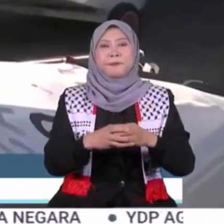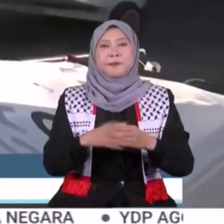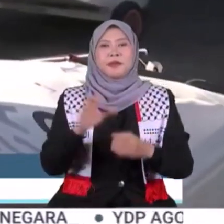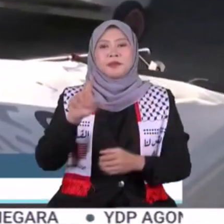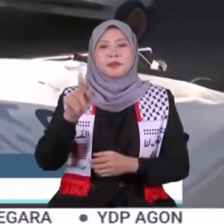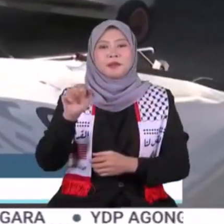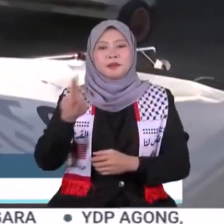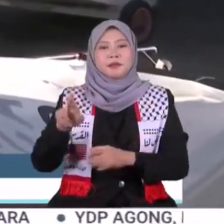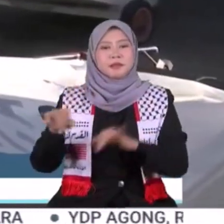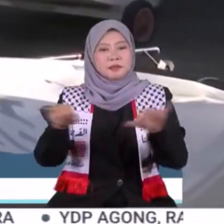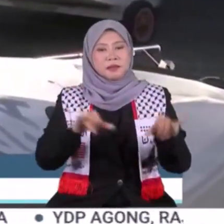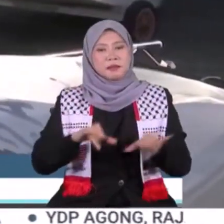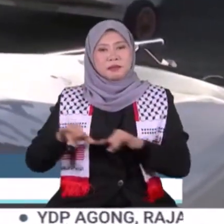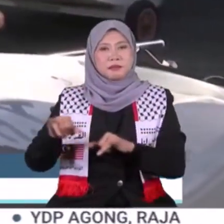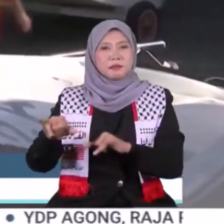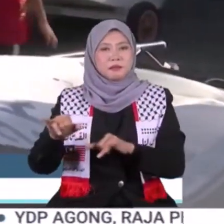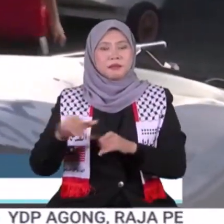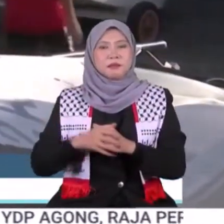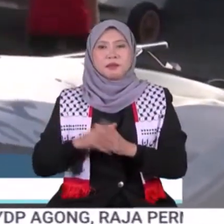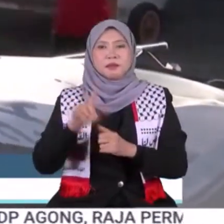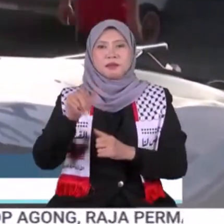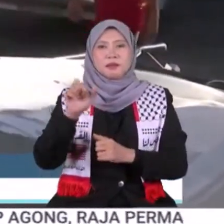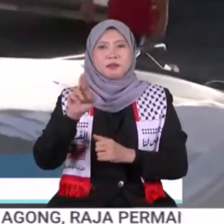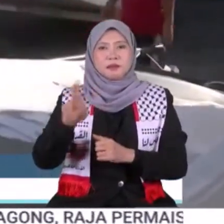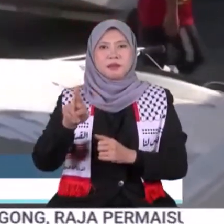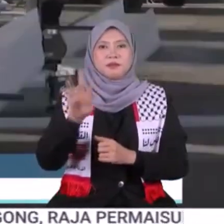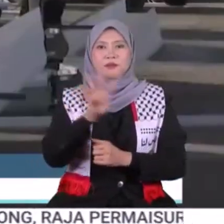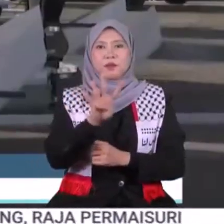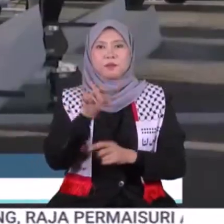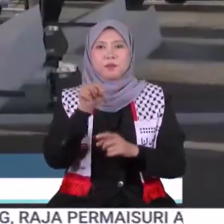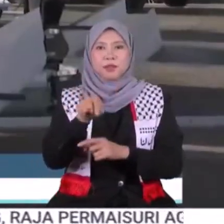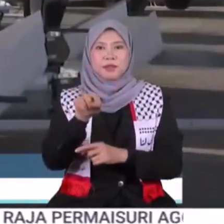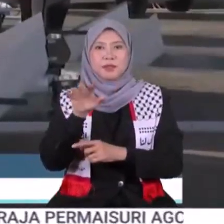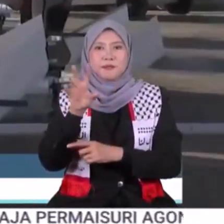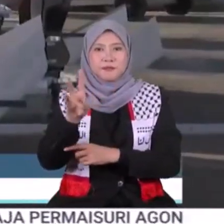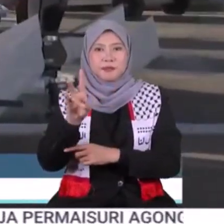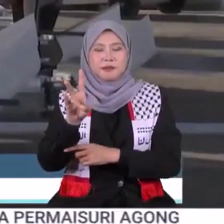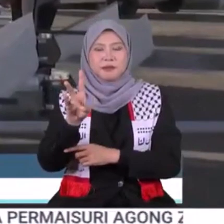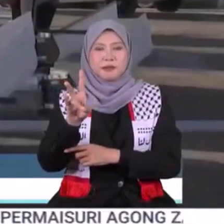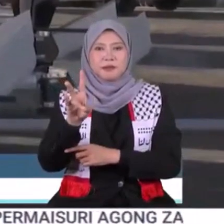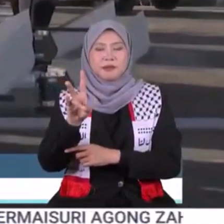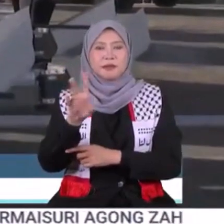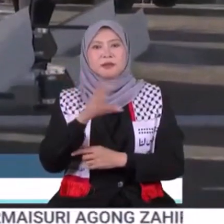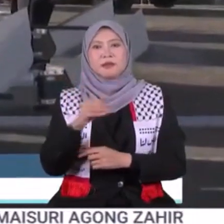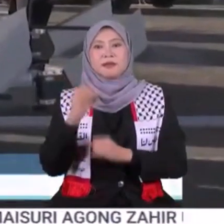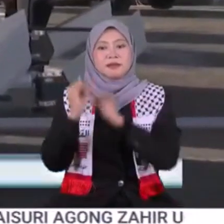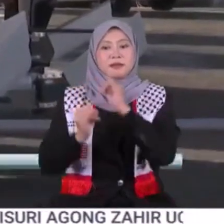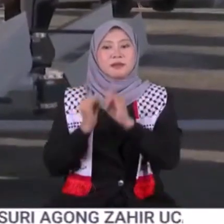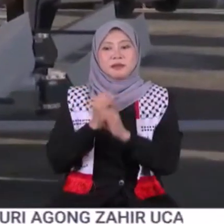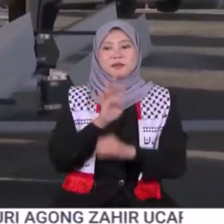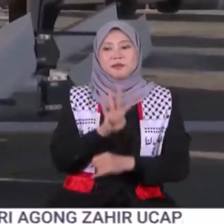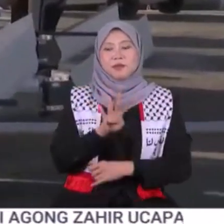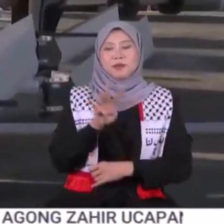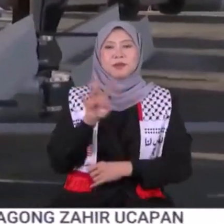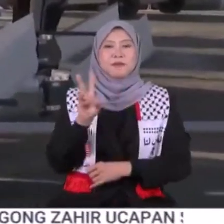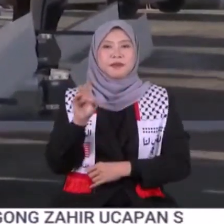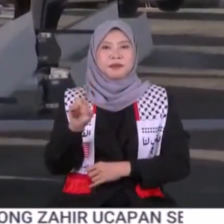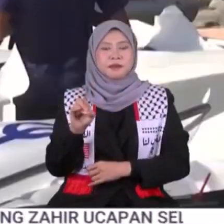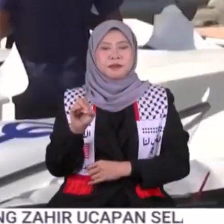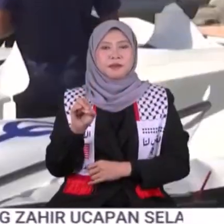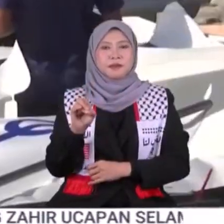laser standard laser Radial laser 4.7 International 420 International 470